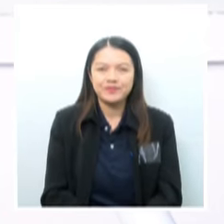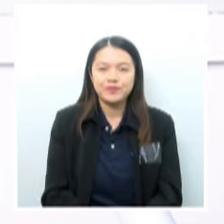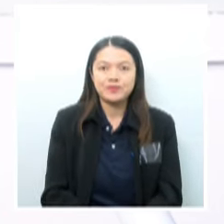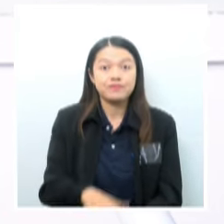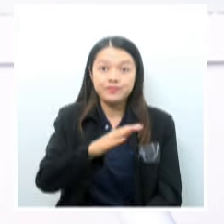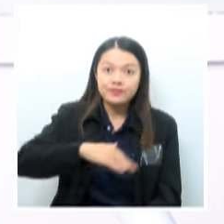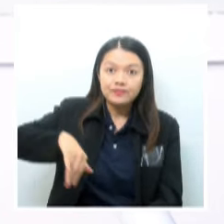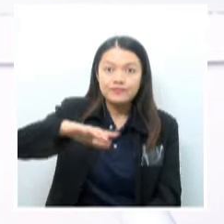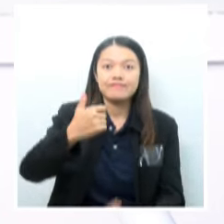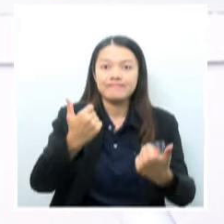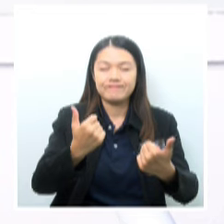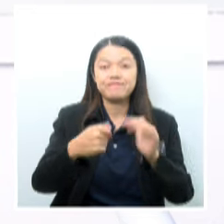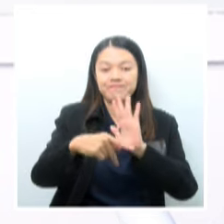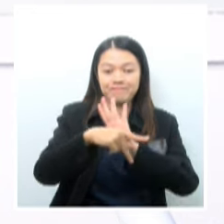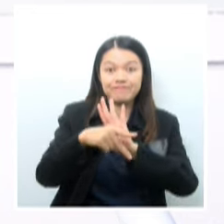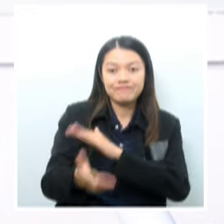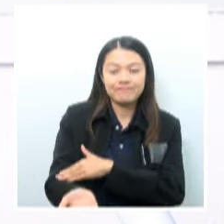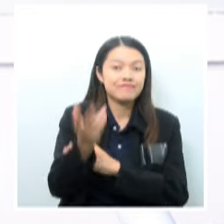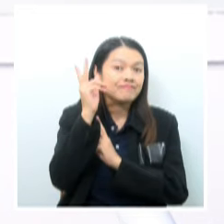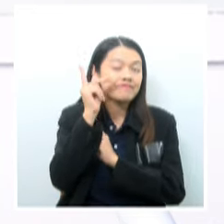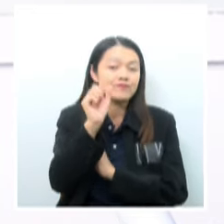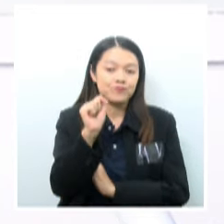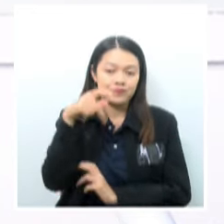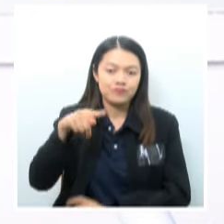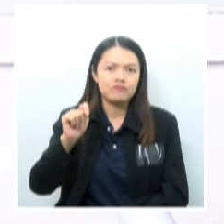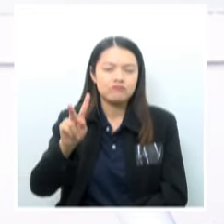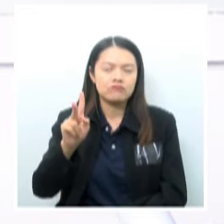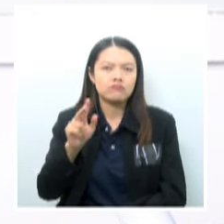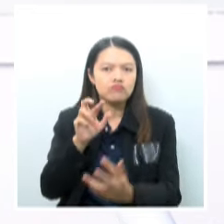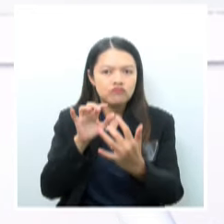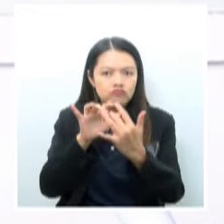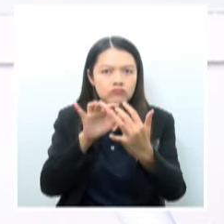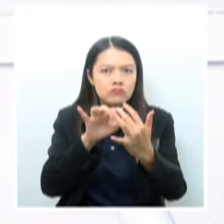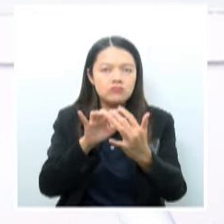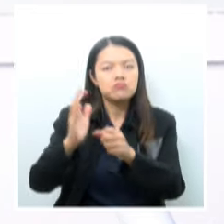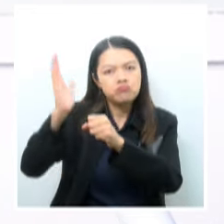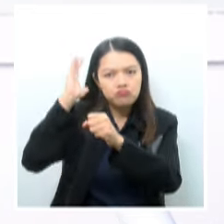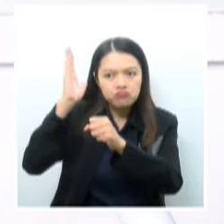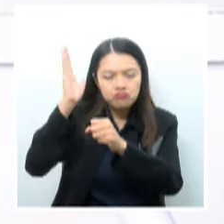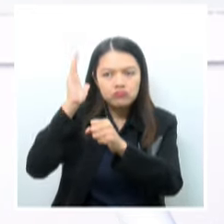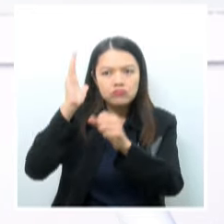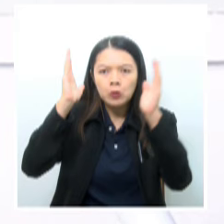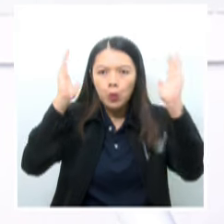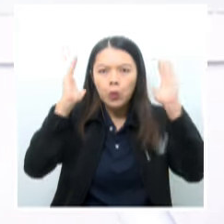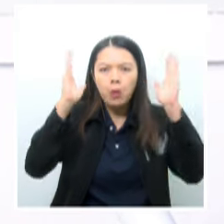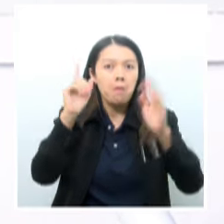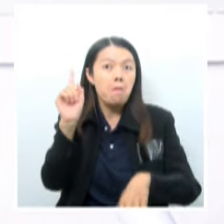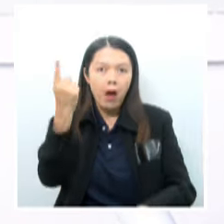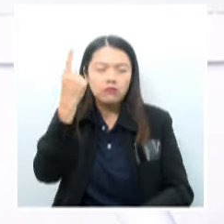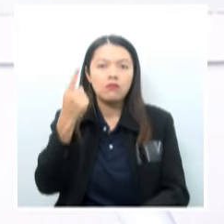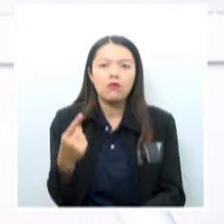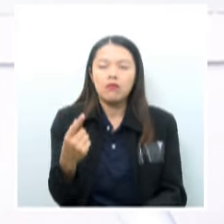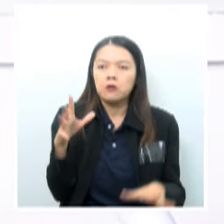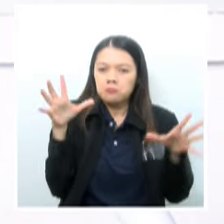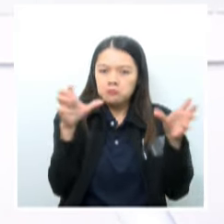ชมทุกท่านคะกับรายการพฤหัสเช้าข่าวสปทของเราเนี่ยเราได้มีการสื่อสารประชาสัมพันธ์เขาเรียกว่ายุคใหม่เลยค่ะแบบมีส่ว